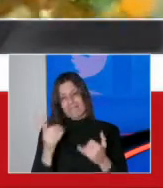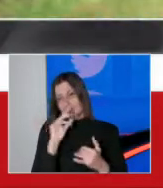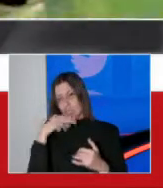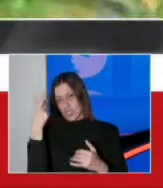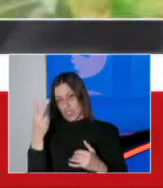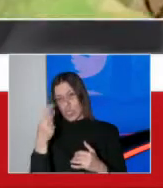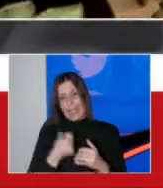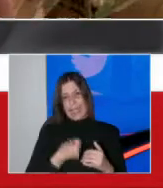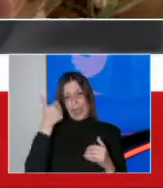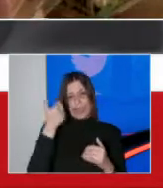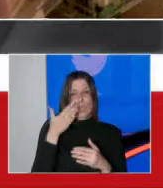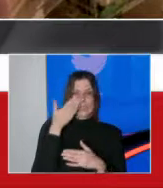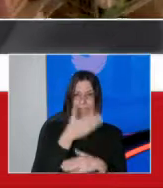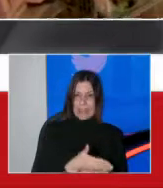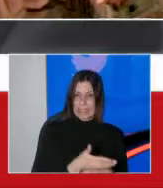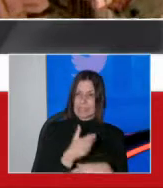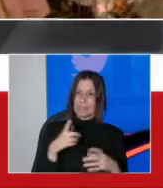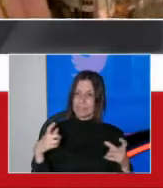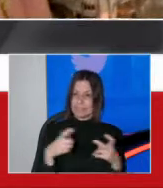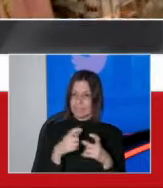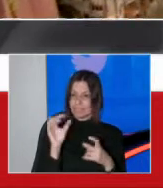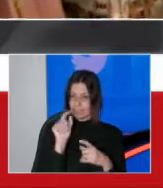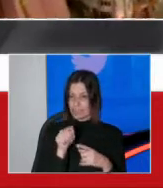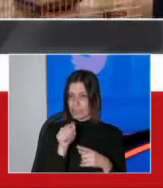זה שהרגולטור ייכנס. החבר'ה okay.